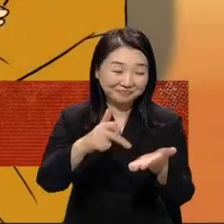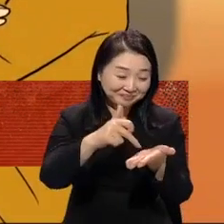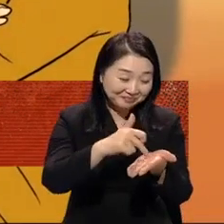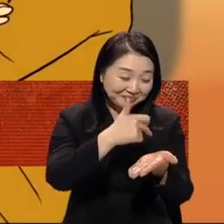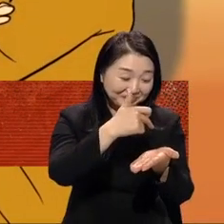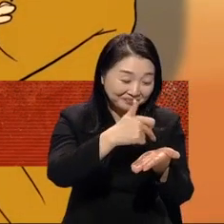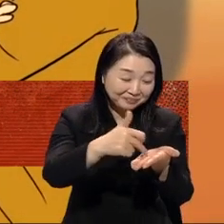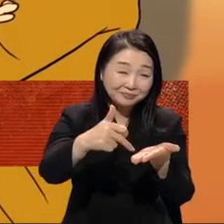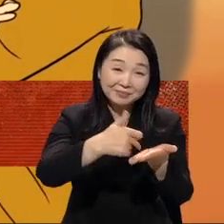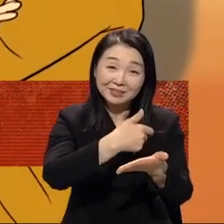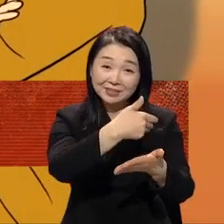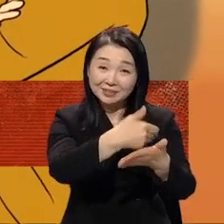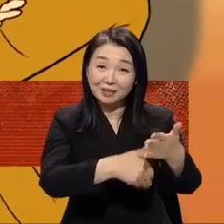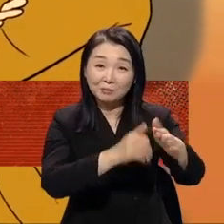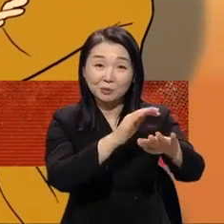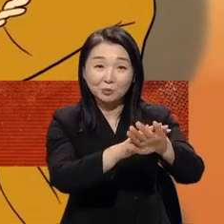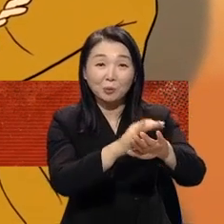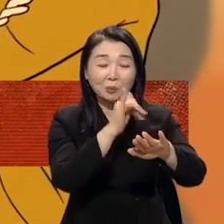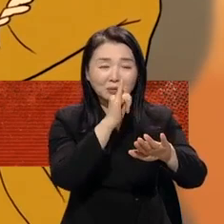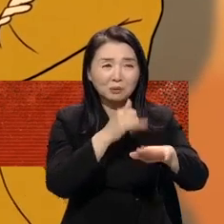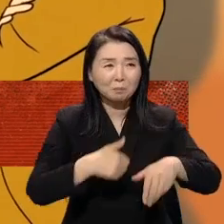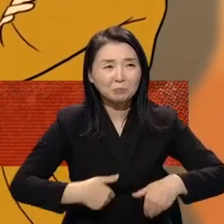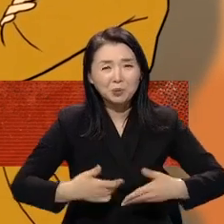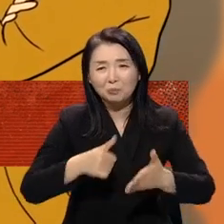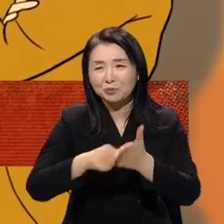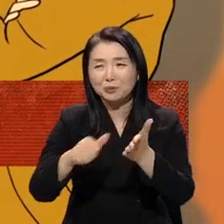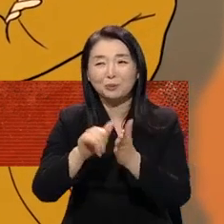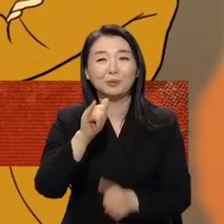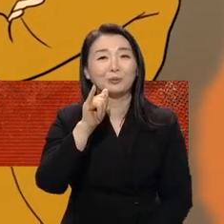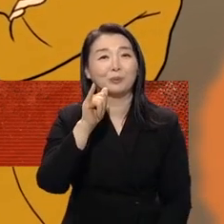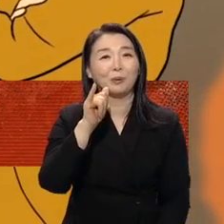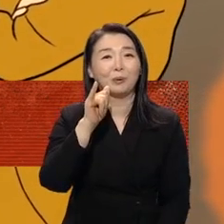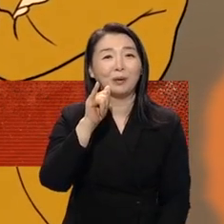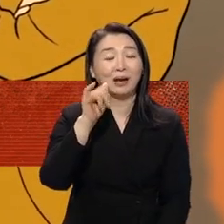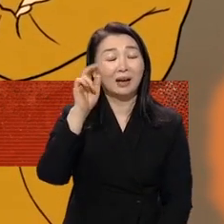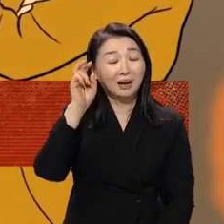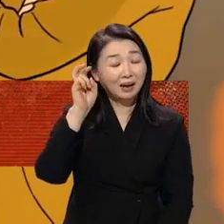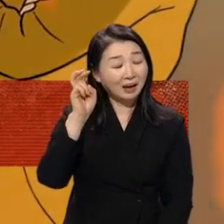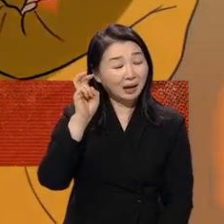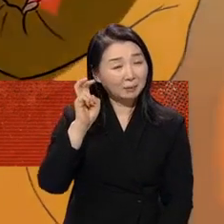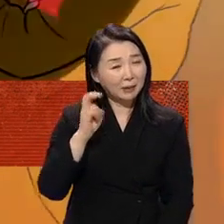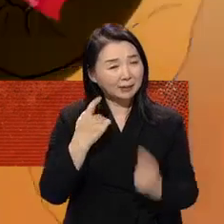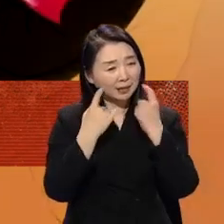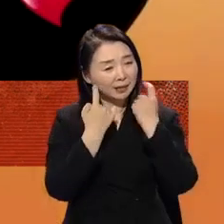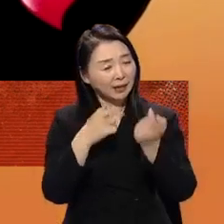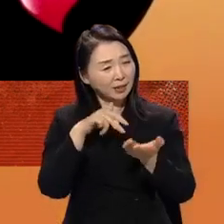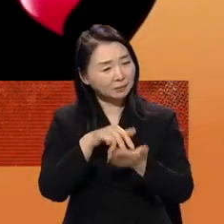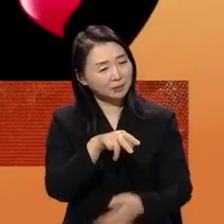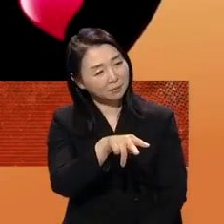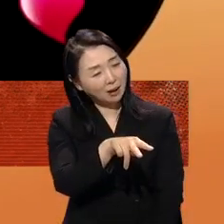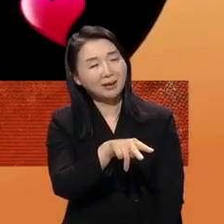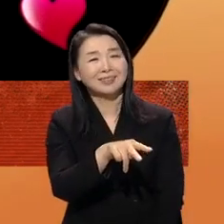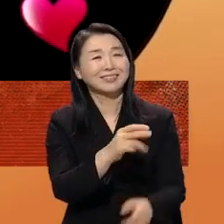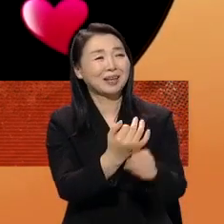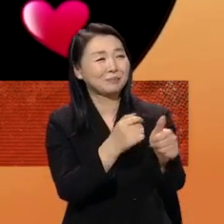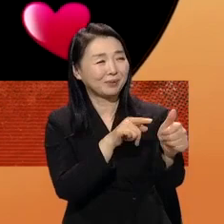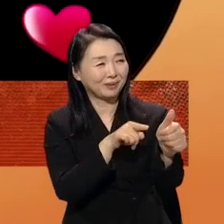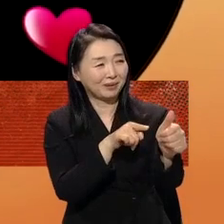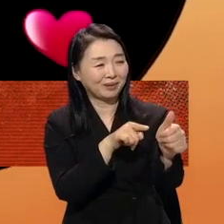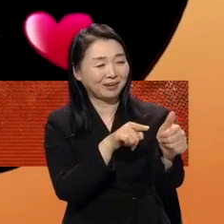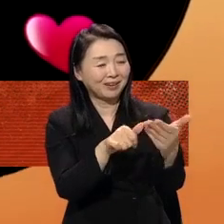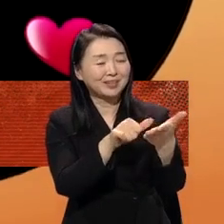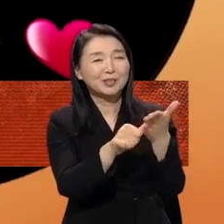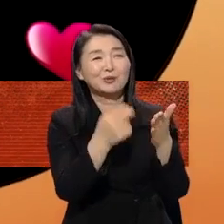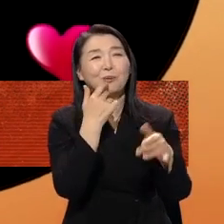남기는 사람이 있고요 또 필요 없는 건 지우는 사람이 있는데 아마 제가 개인적으로 좀 봤을 때는이 남편분 잘 안